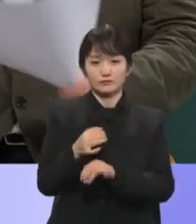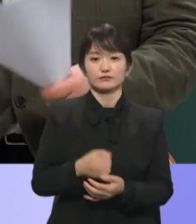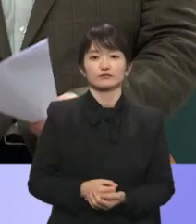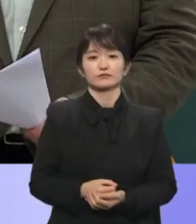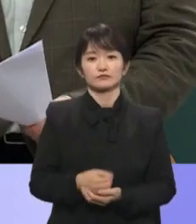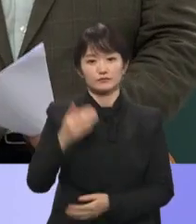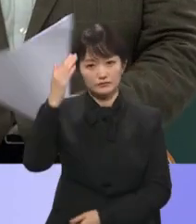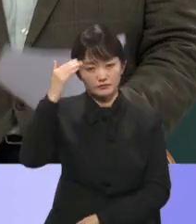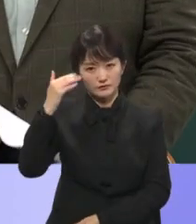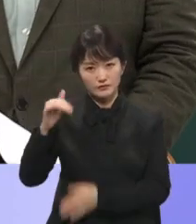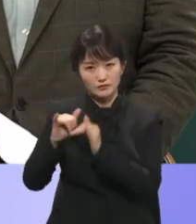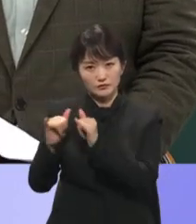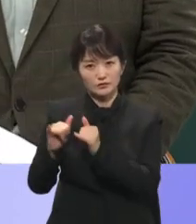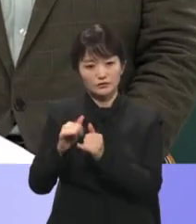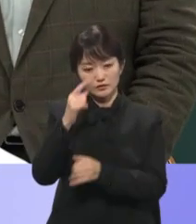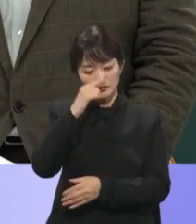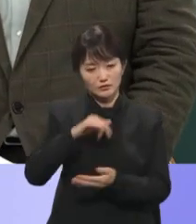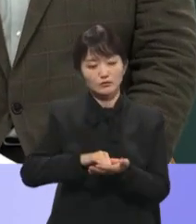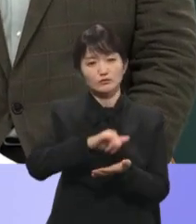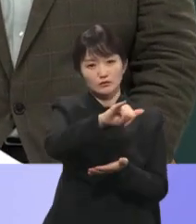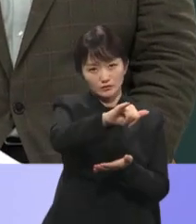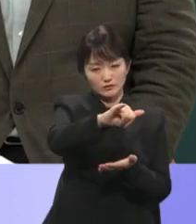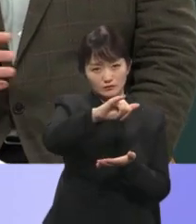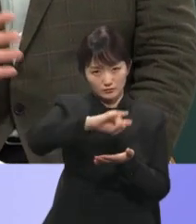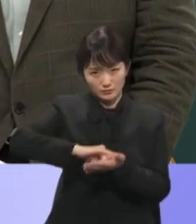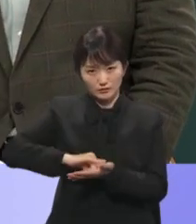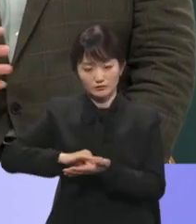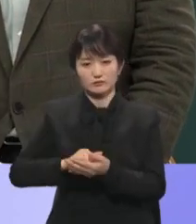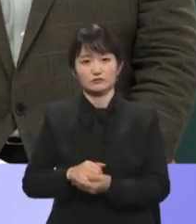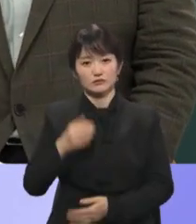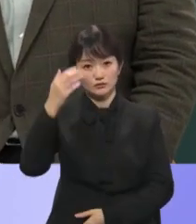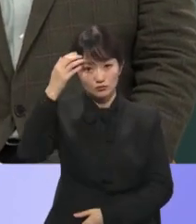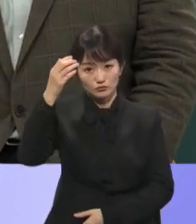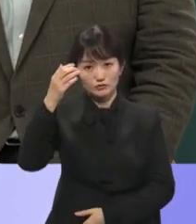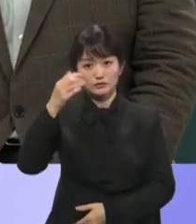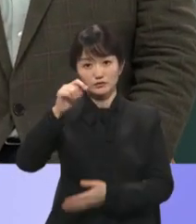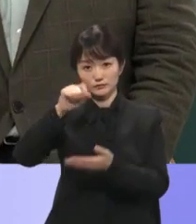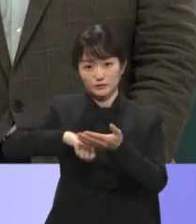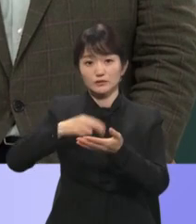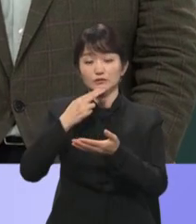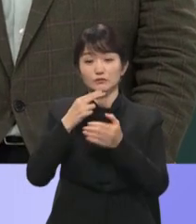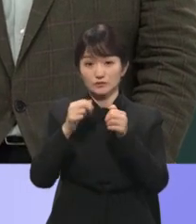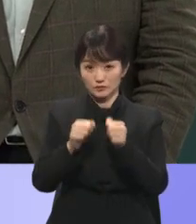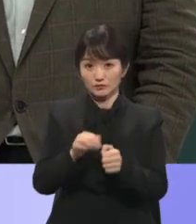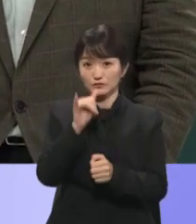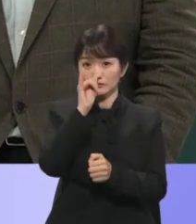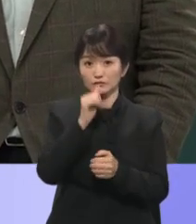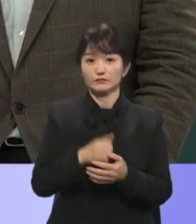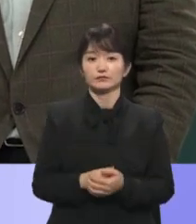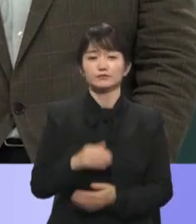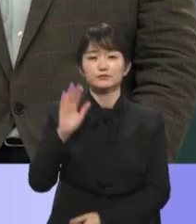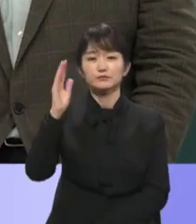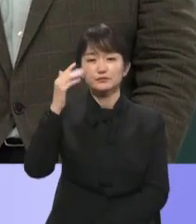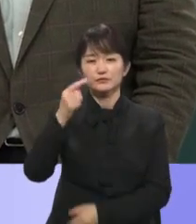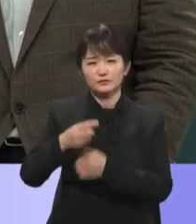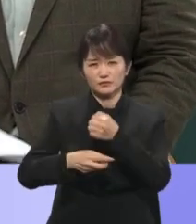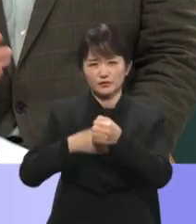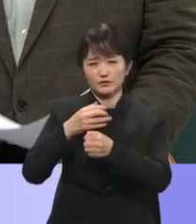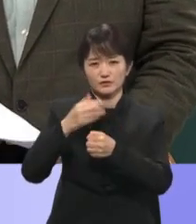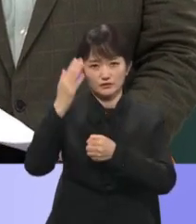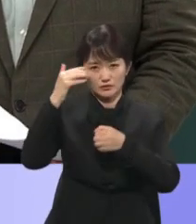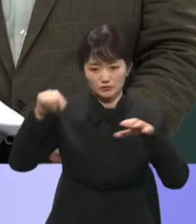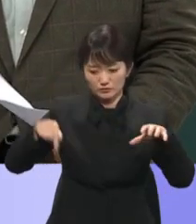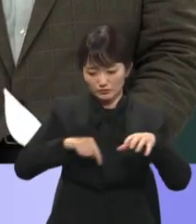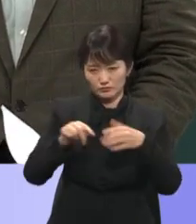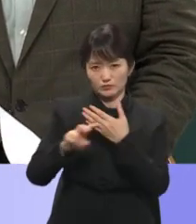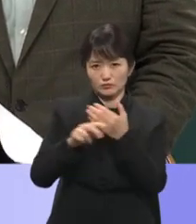한국인도 태국인도 관광 목적이라면 한 90일까지 무비자로 체류를 할 수 있습니다 근데 요즘에 몇 년 동안에 국내 불법